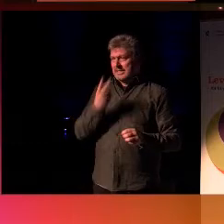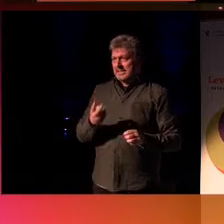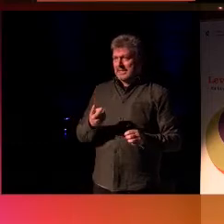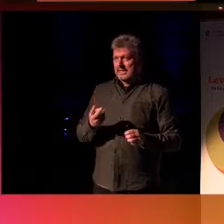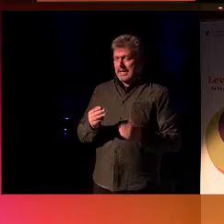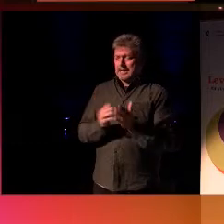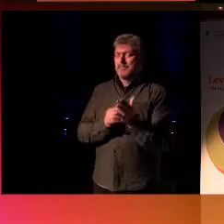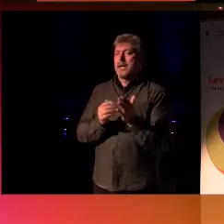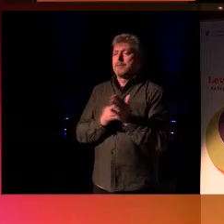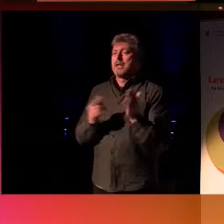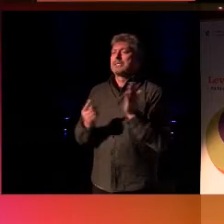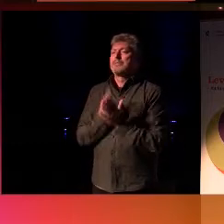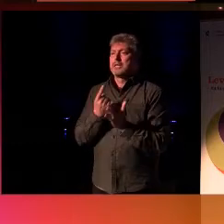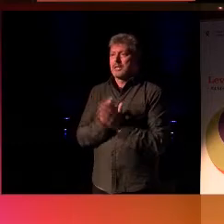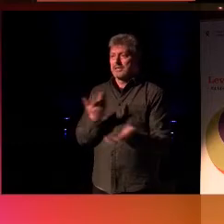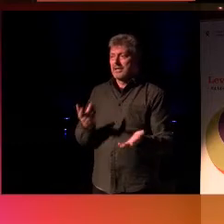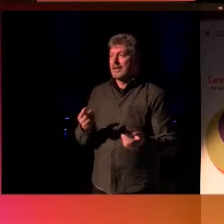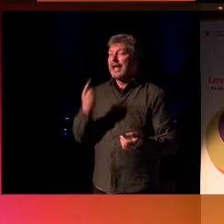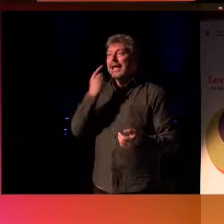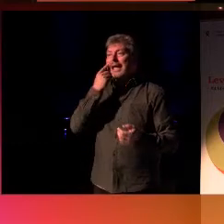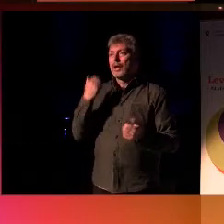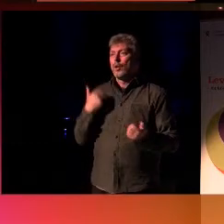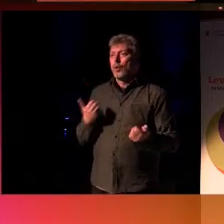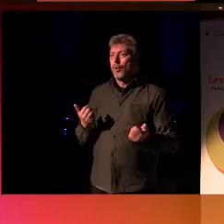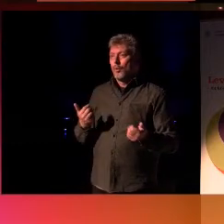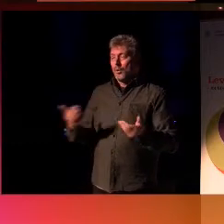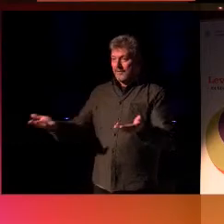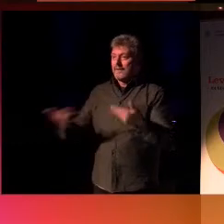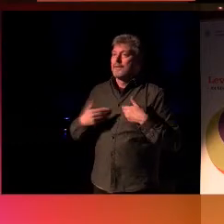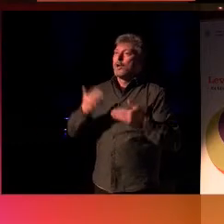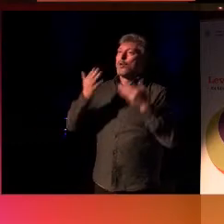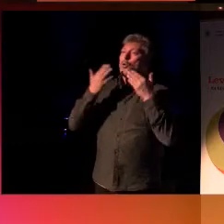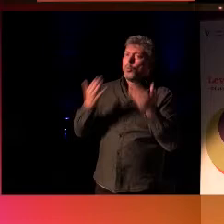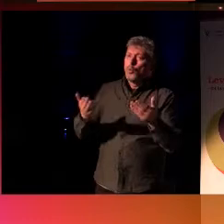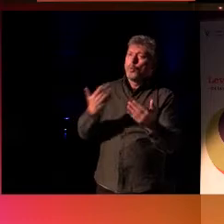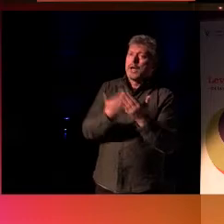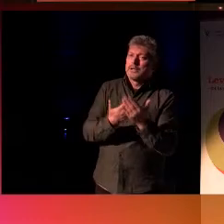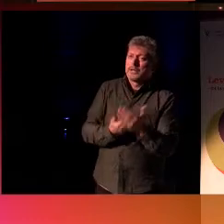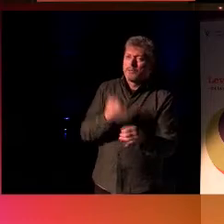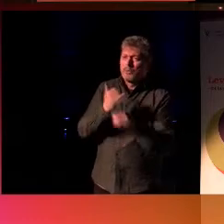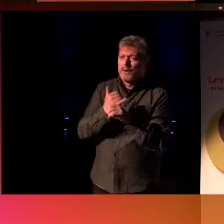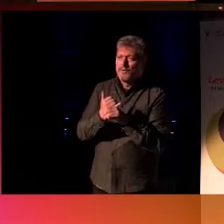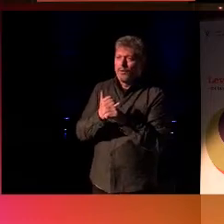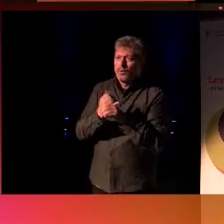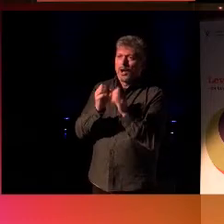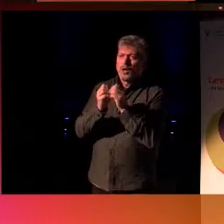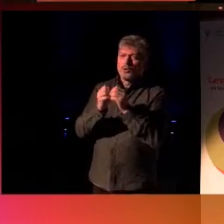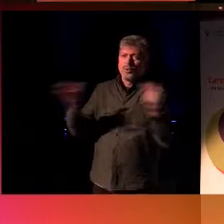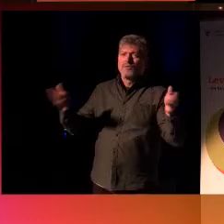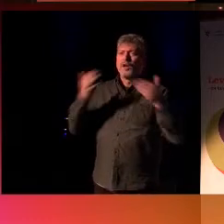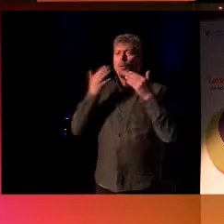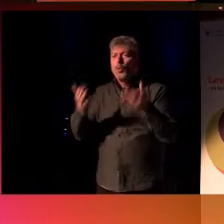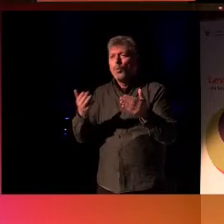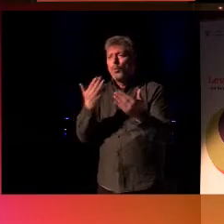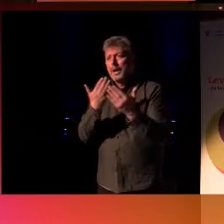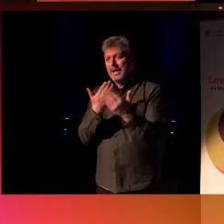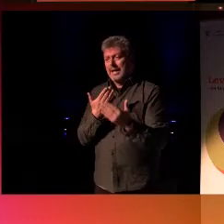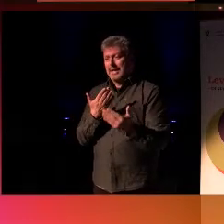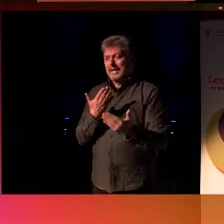mer spesialisering. I går så fikk vi noen gode eksempler på hvordan man likevel klarte å utvikle gode tilbud som var